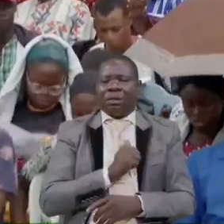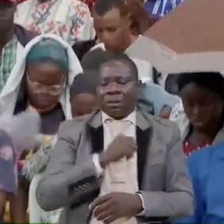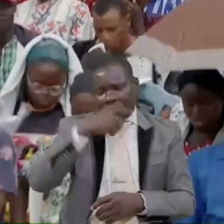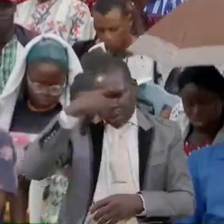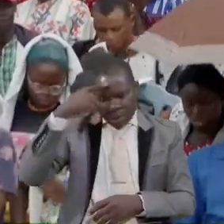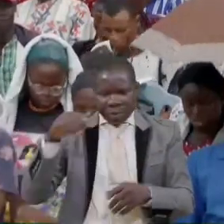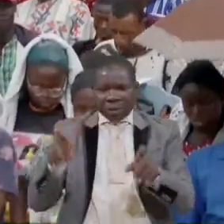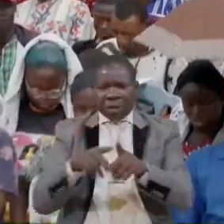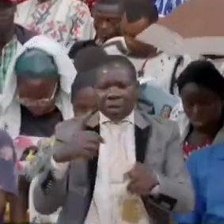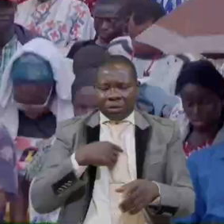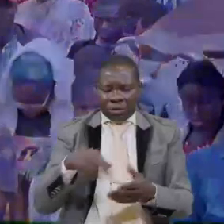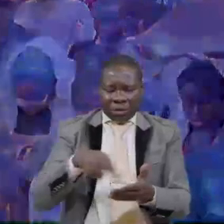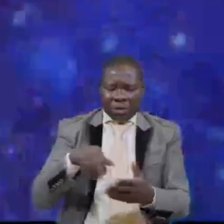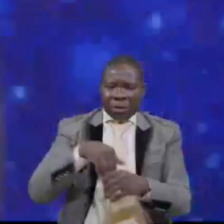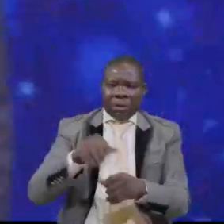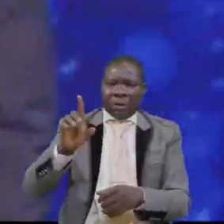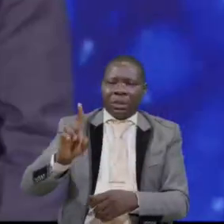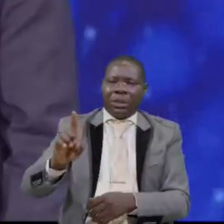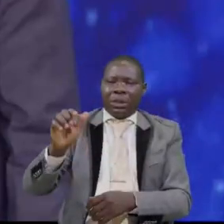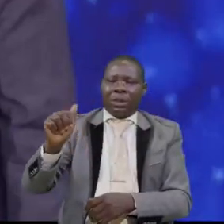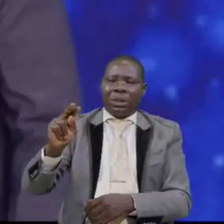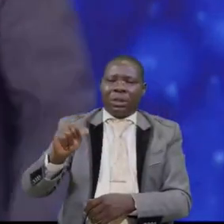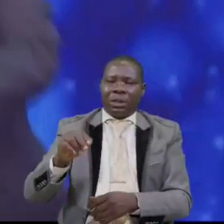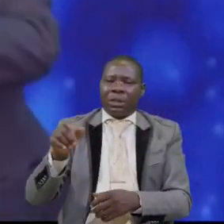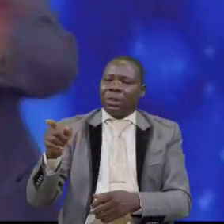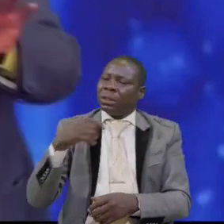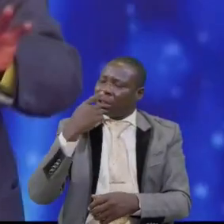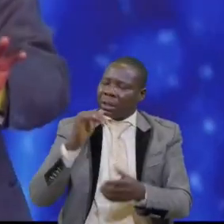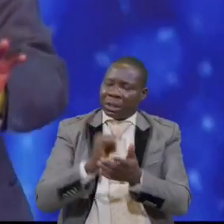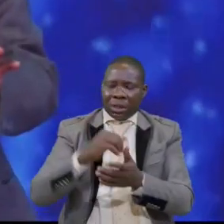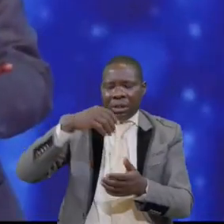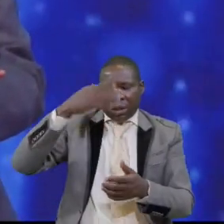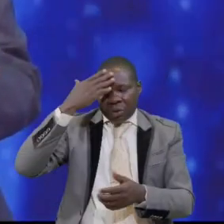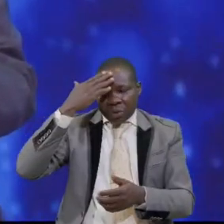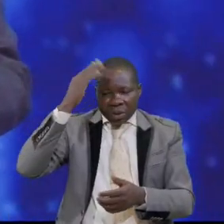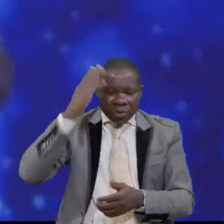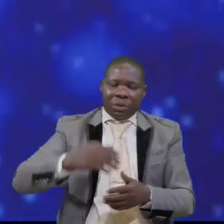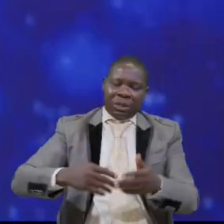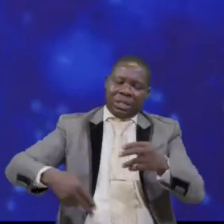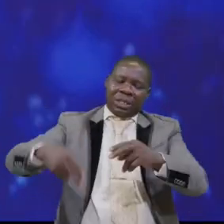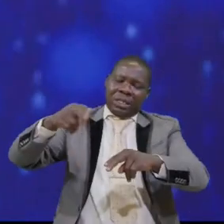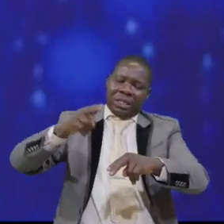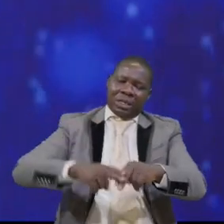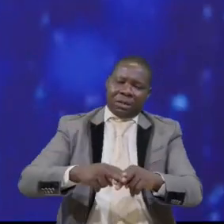nous lisons Daniel, il dit, la connaissance augmente